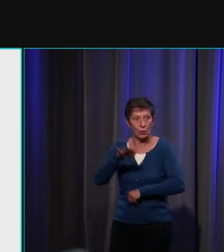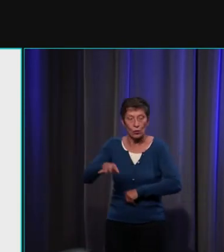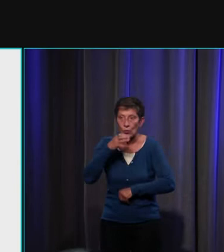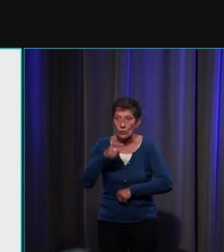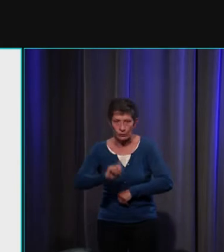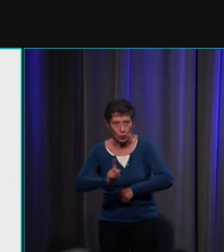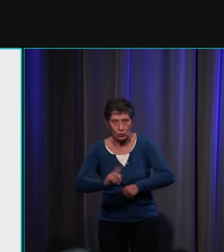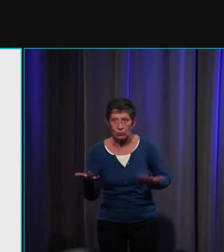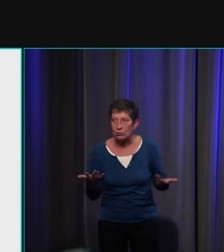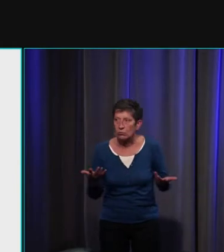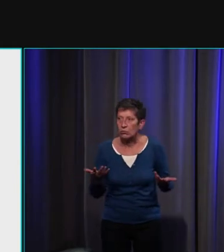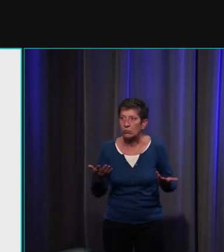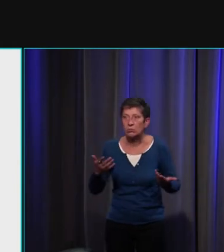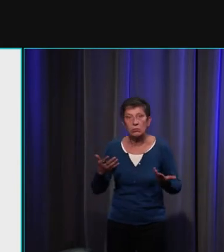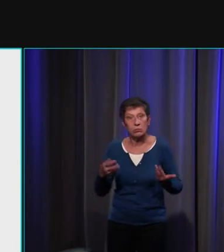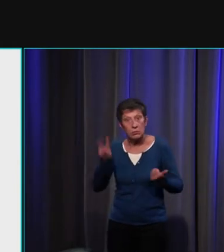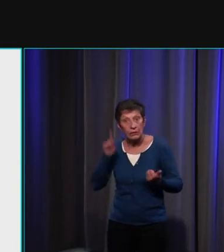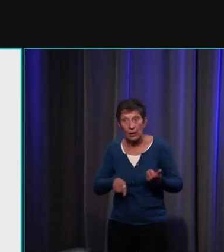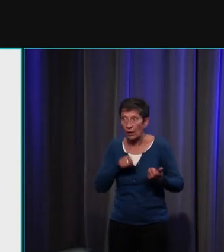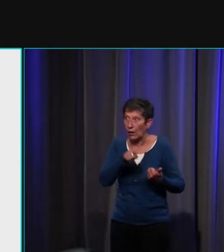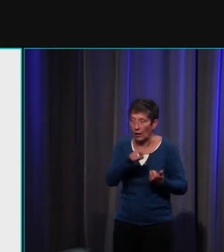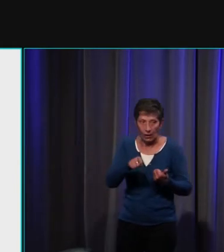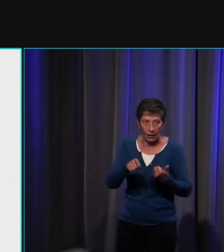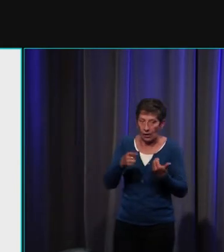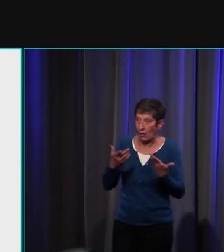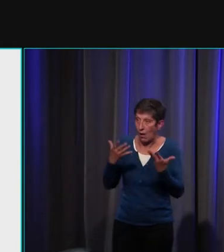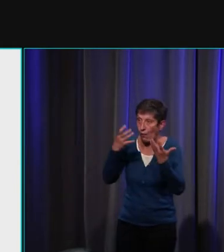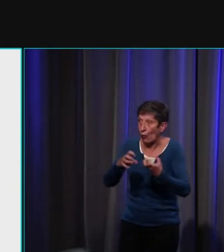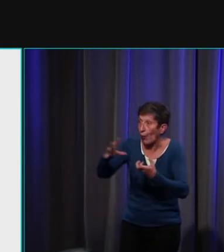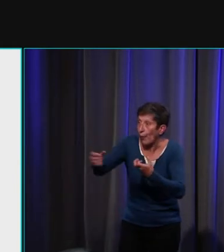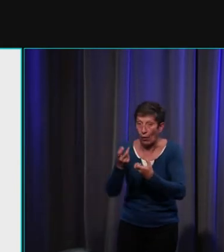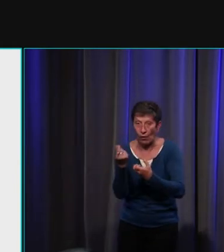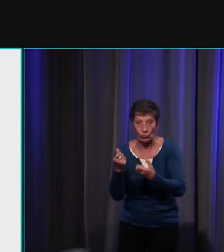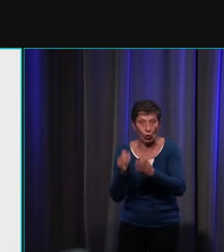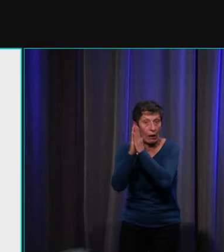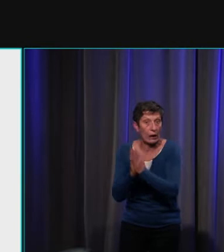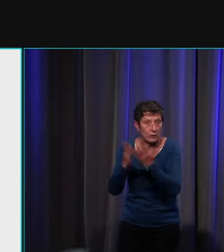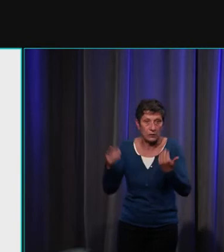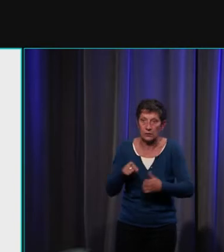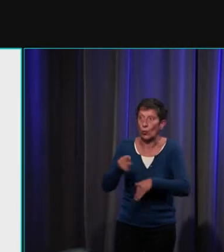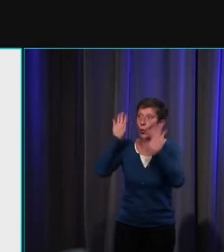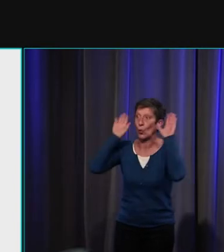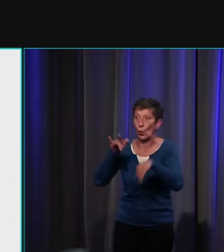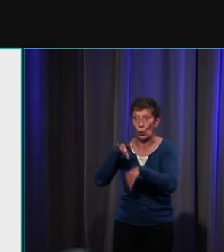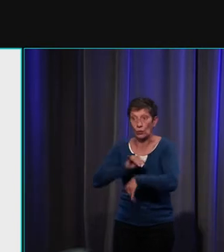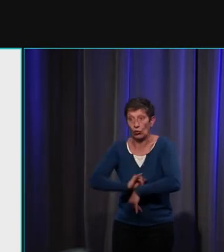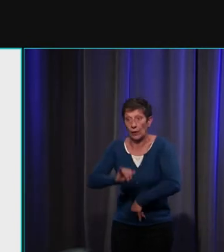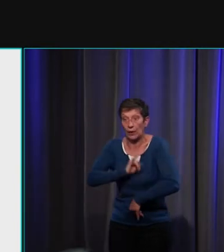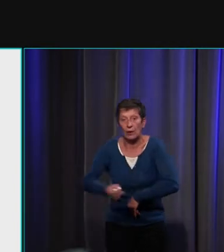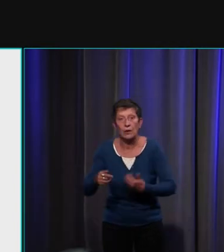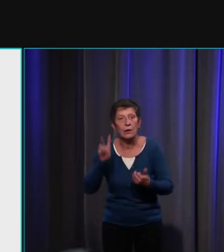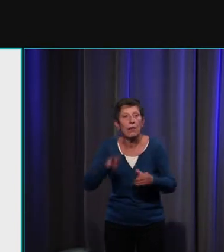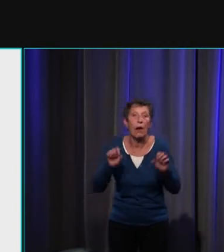n'allaient pas question surtout qu'ils s'attaquaient aux biens ecclésiastiques on ne touche pas aux biens du clergé alors vous allez me dire ah oui mais quand même ils sont hyper riches